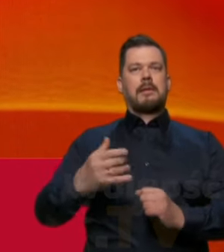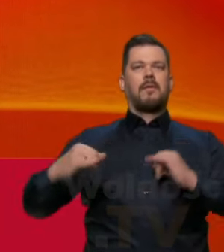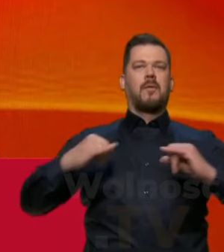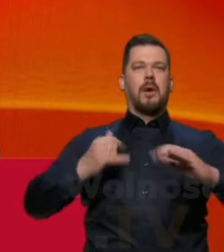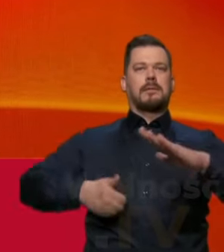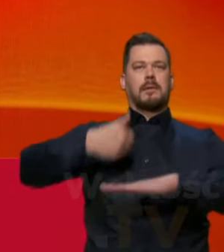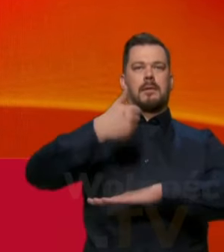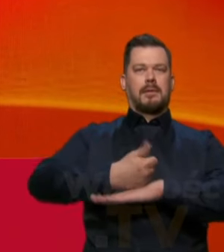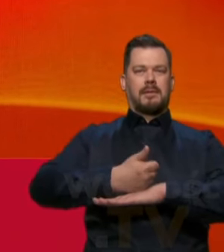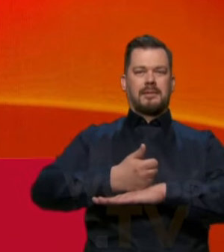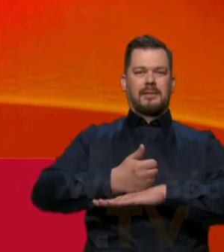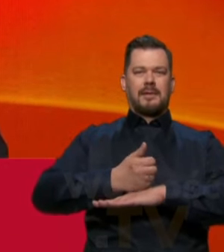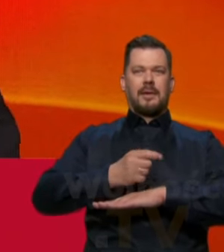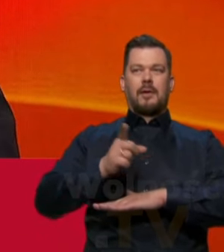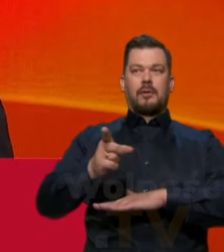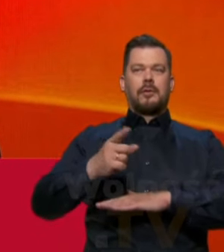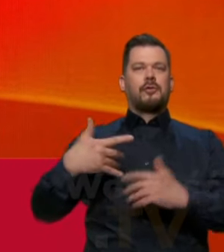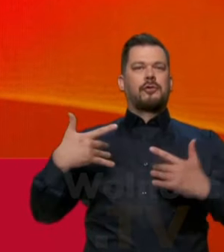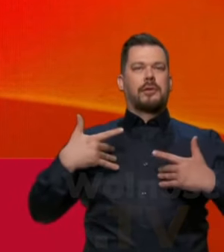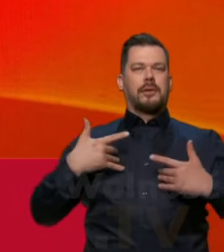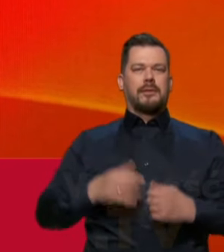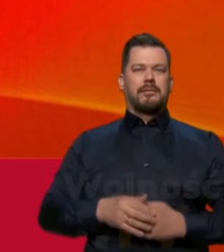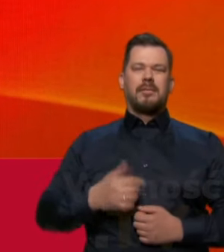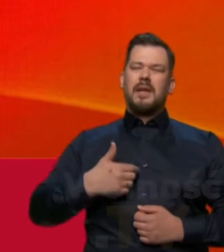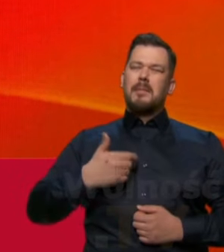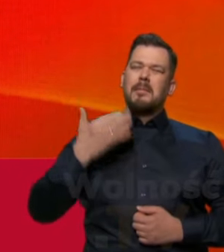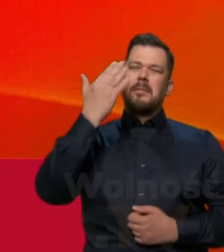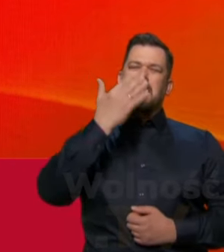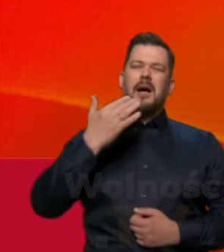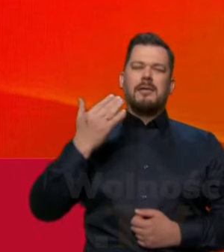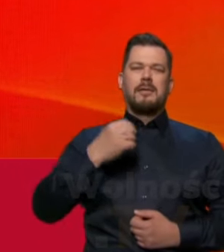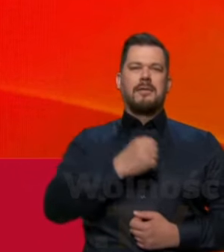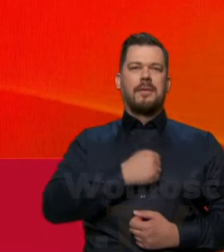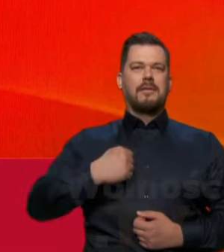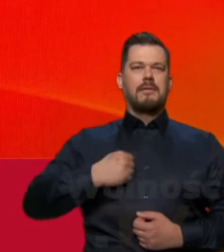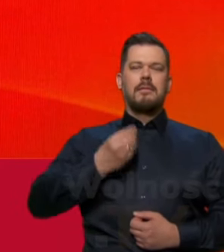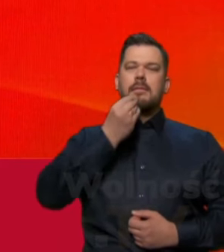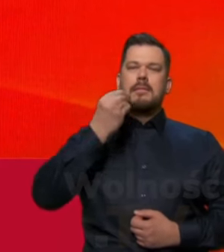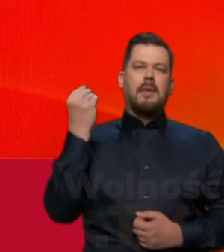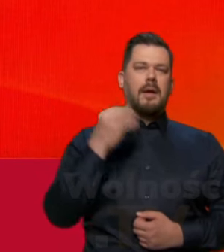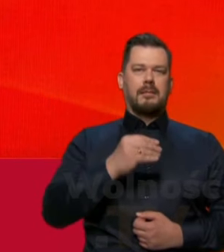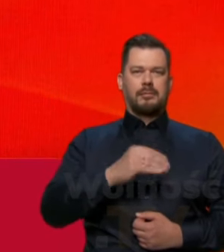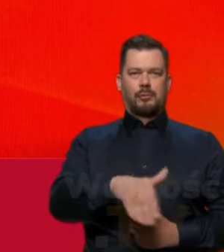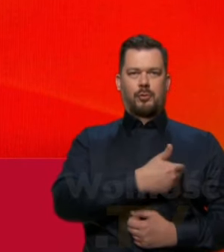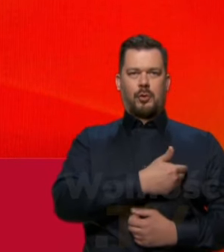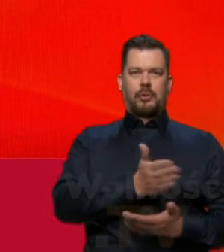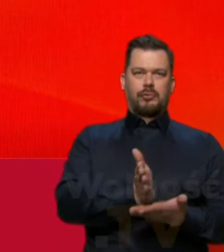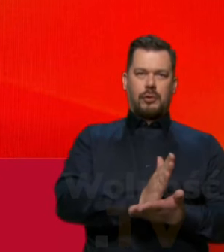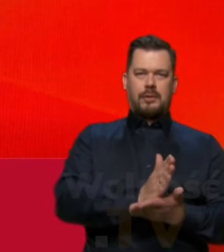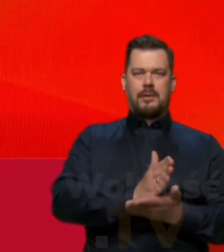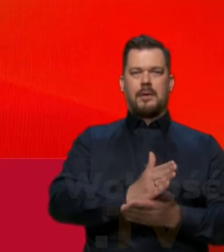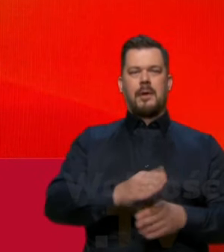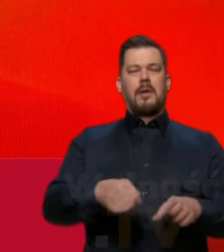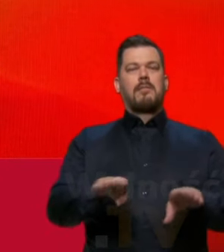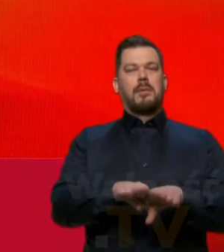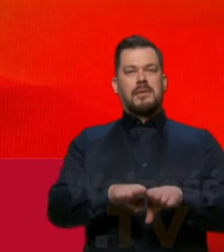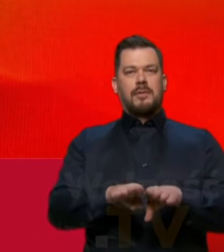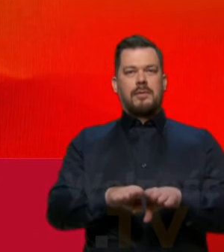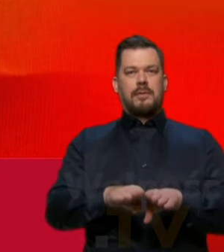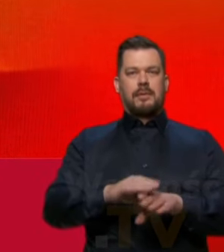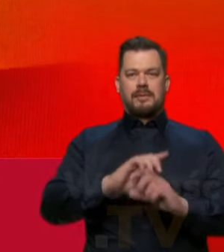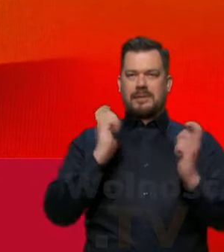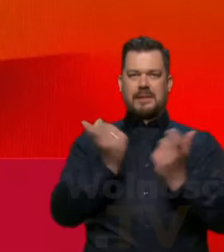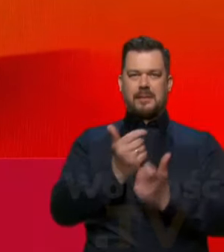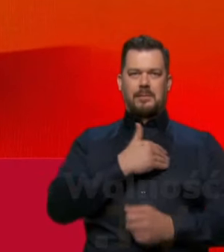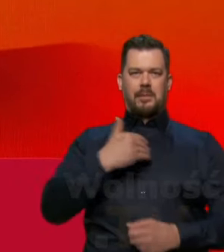Polsce z niego żyją. Chciałbym Warszawy, w której będą najlepsze szkoły, średnie szkoły podstawowe w Polsce, w